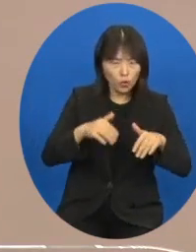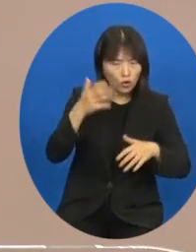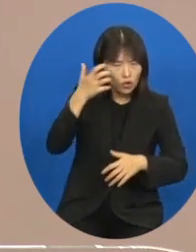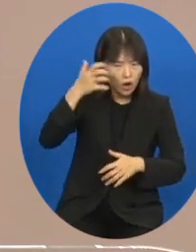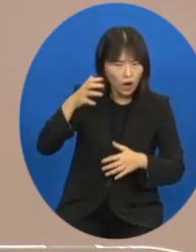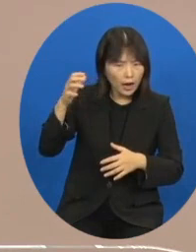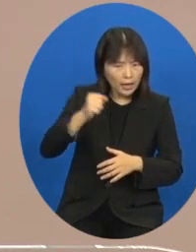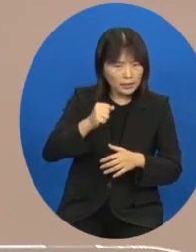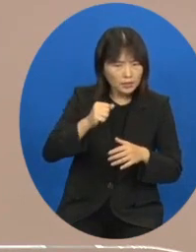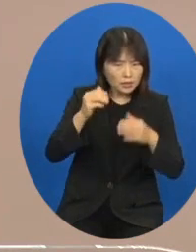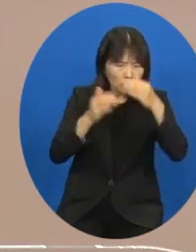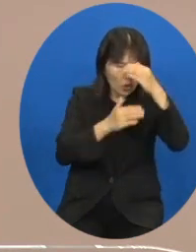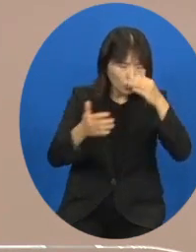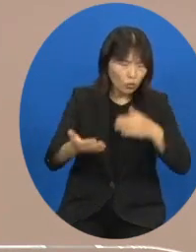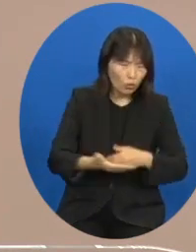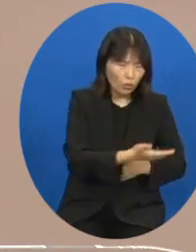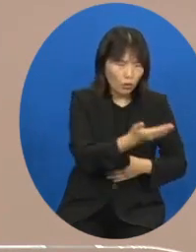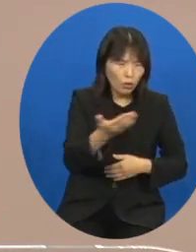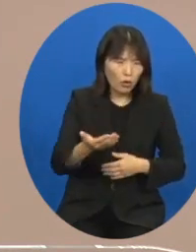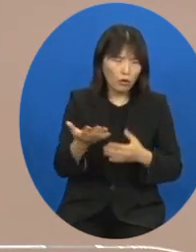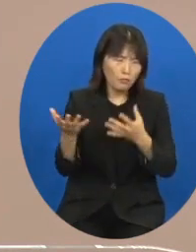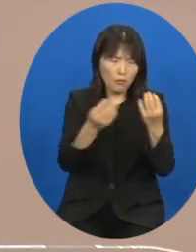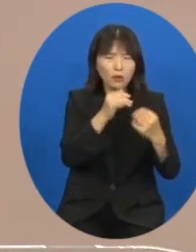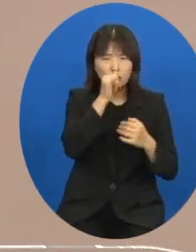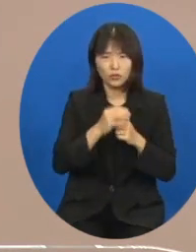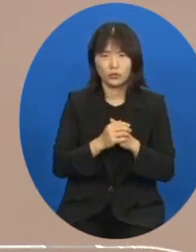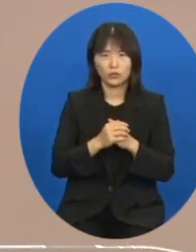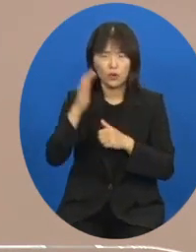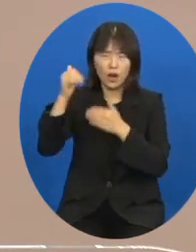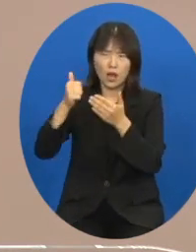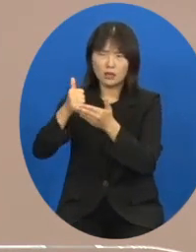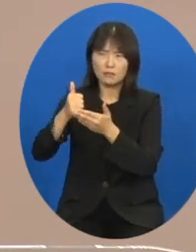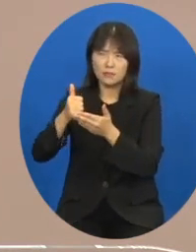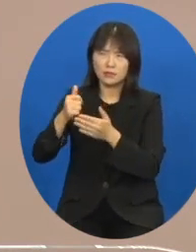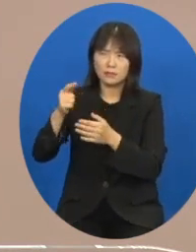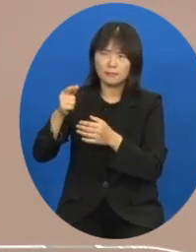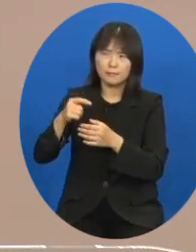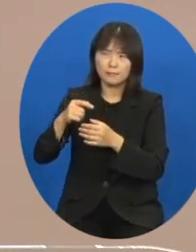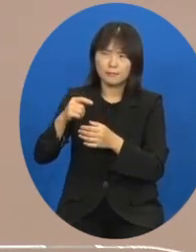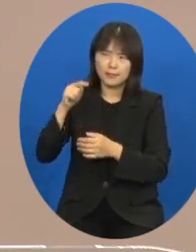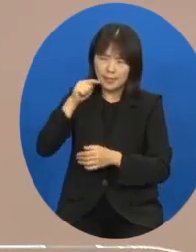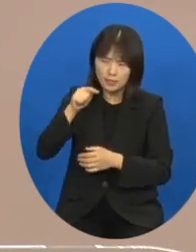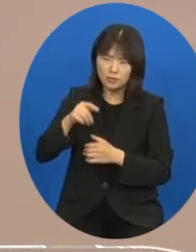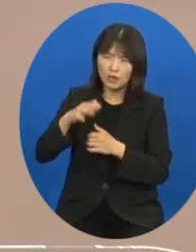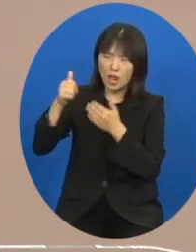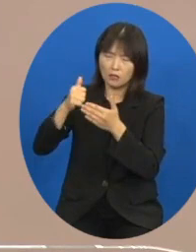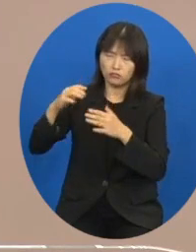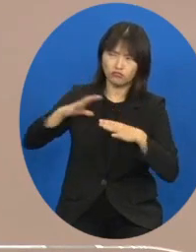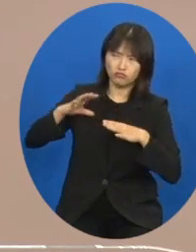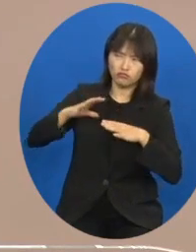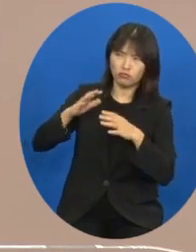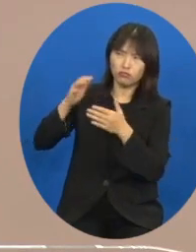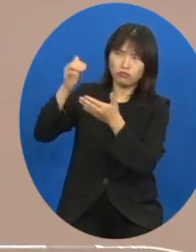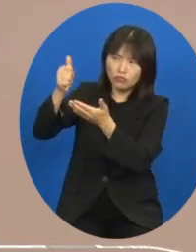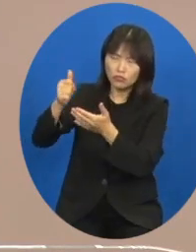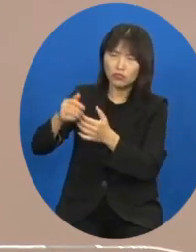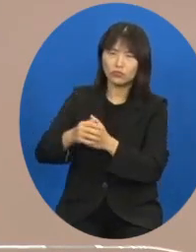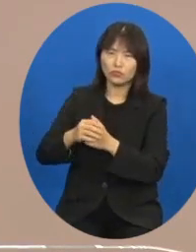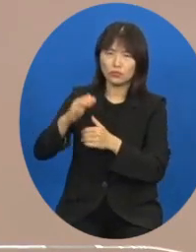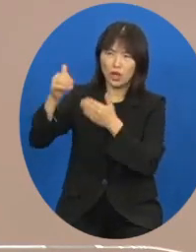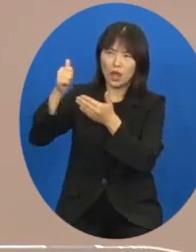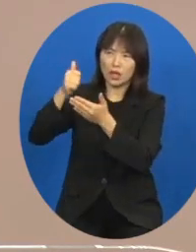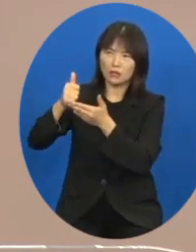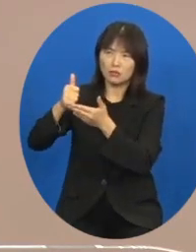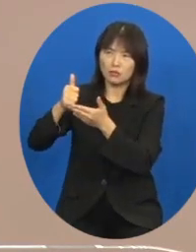가진 성도들이 꽤 많습니다. 하나님은 인색한 분, 하나님 까다로운 분, 하나님은 두려운 분,